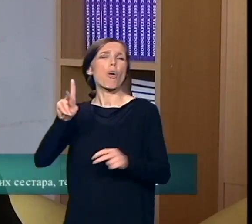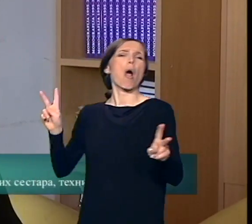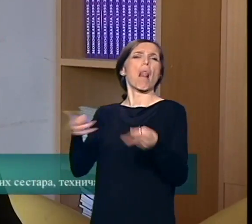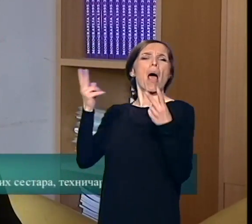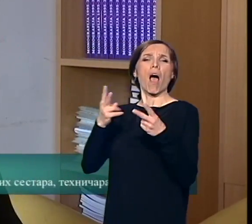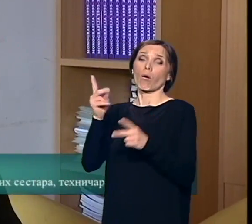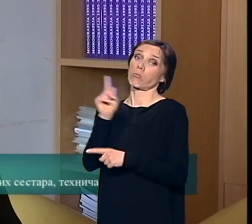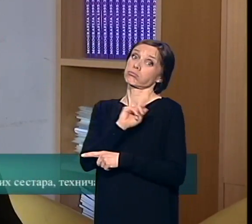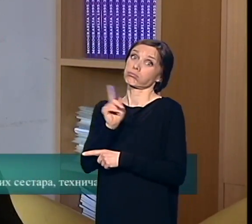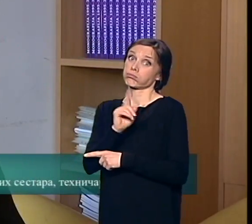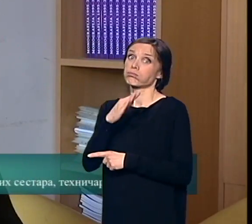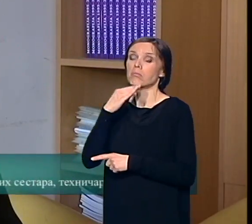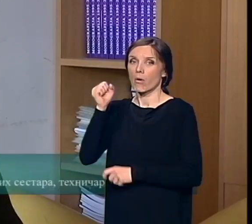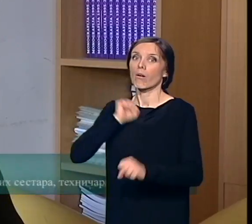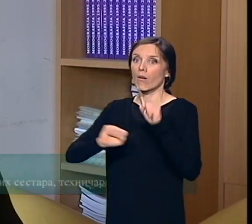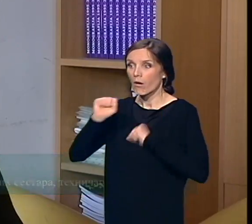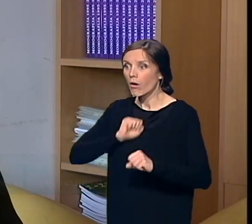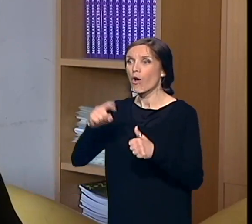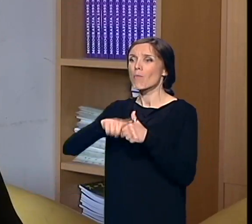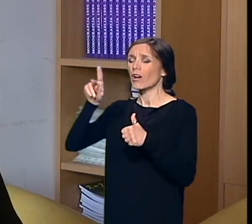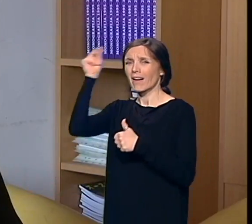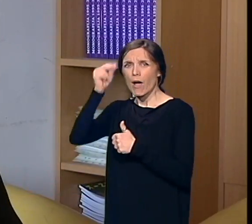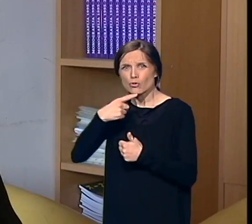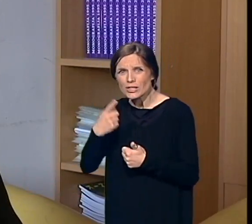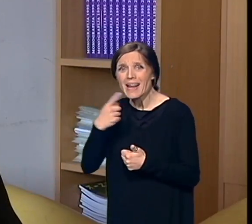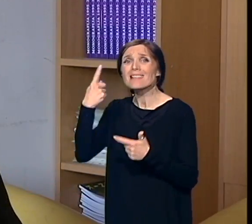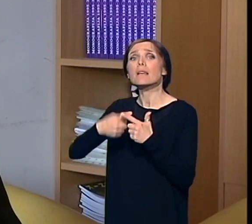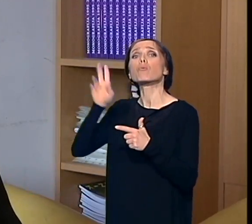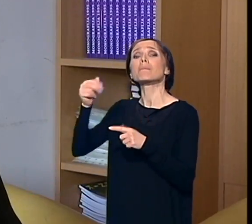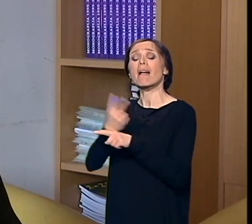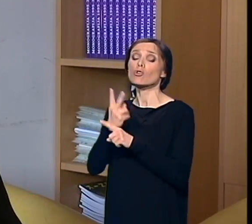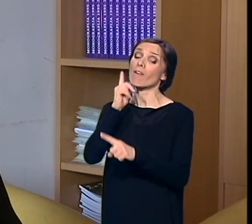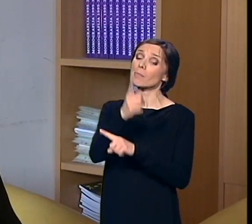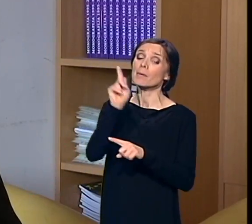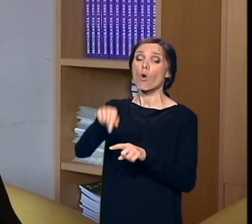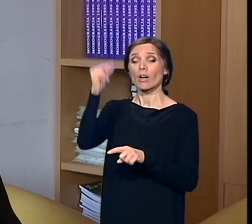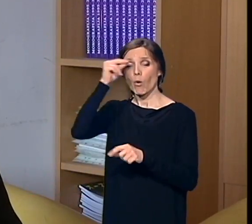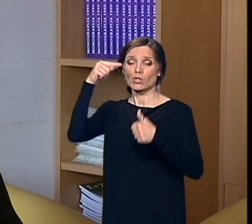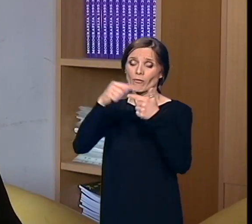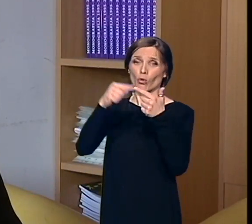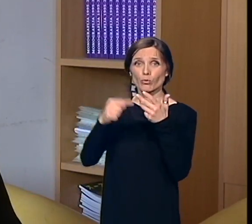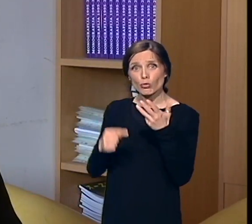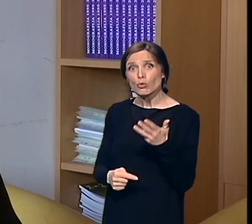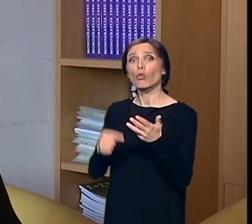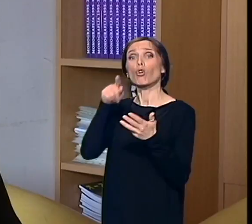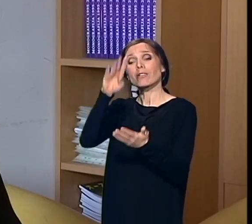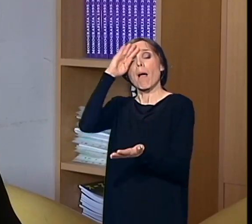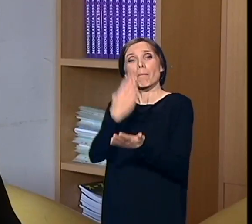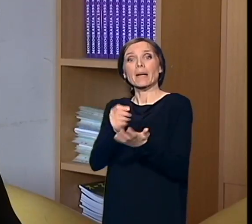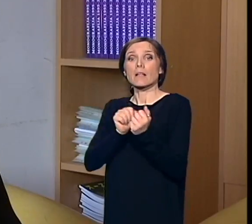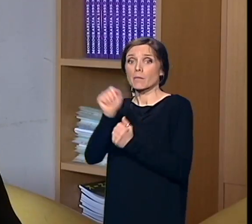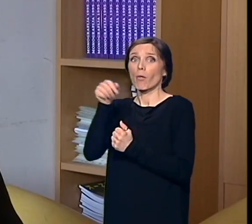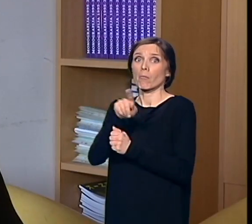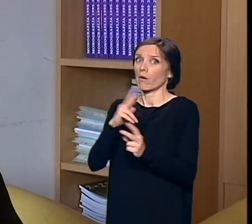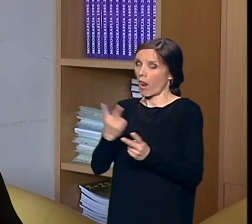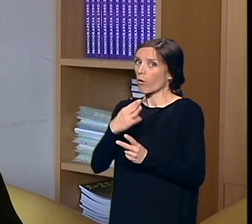kurseve koji im tamo dotična zemlja nalaže da završe, da se nostrifikuje njihove diplome, ipak je to jedan mukotrpan